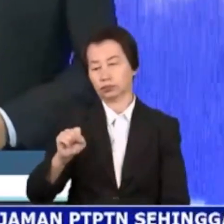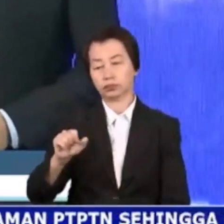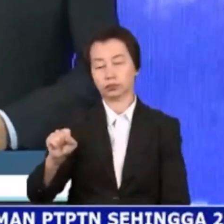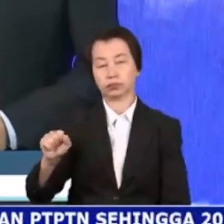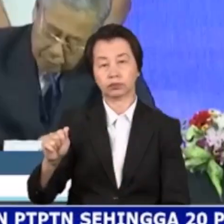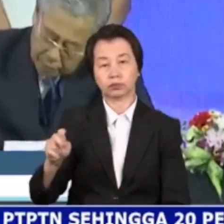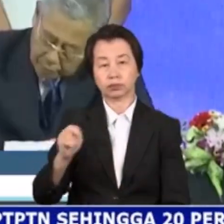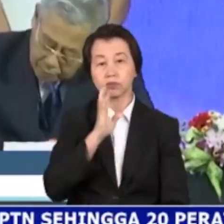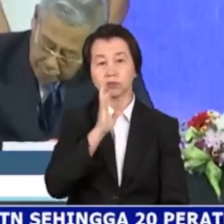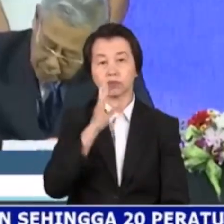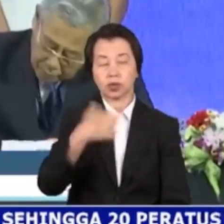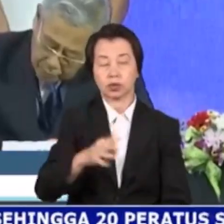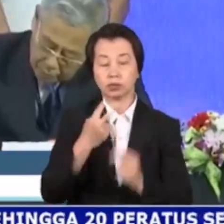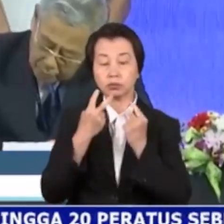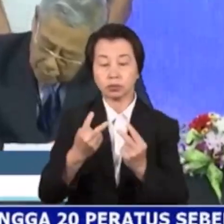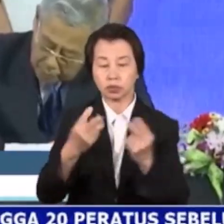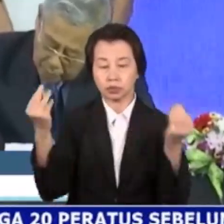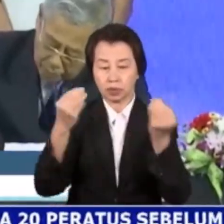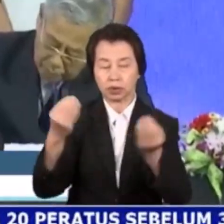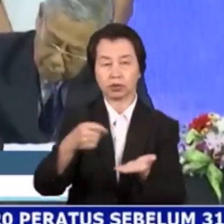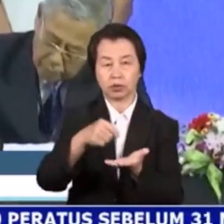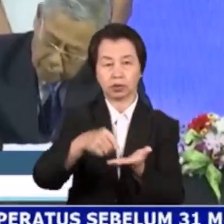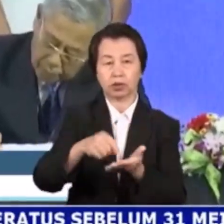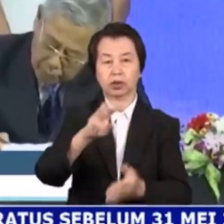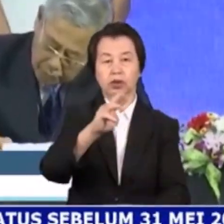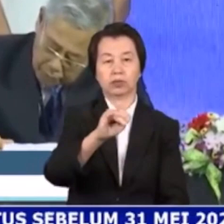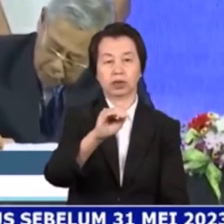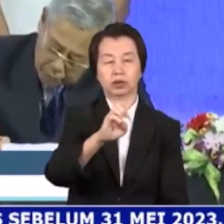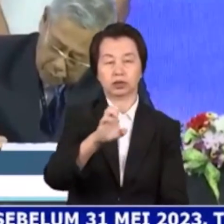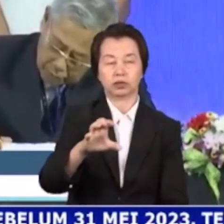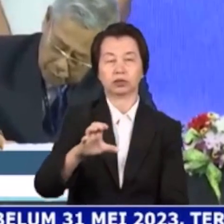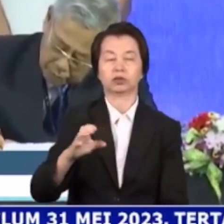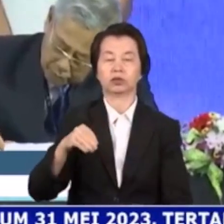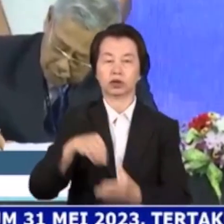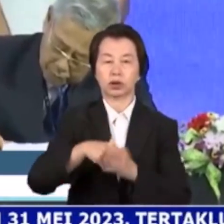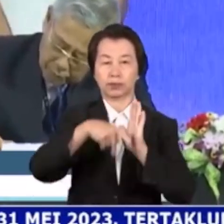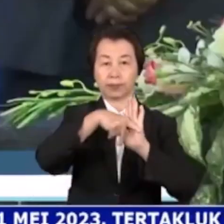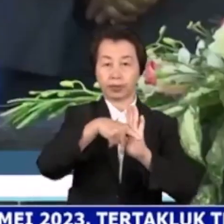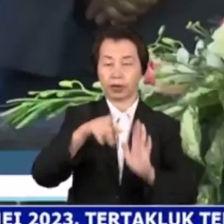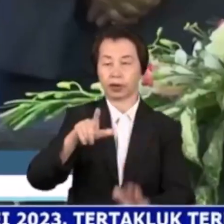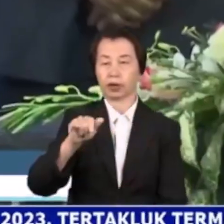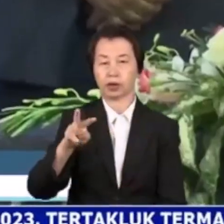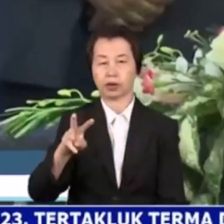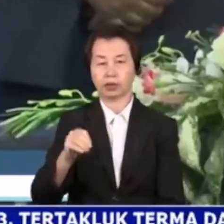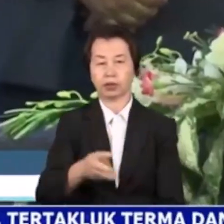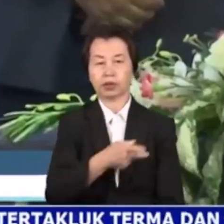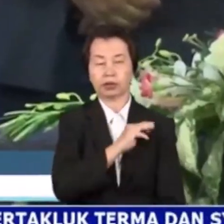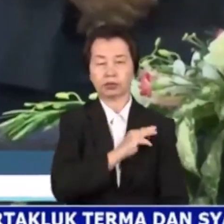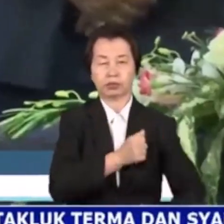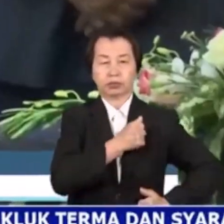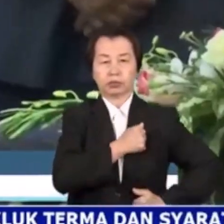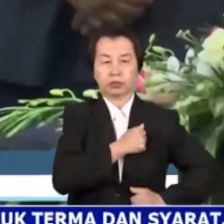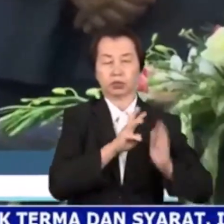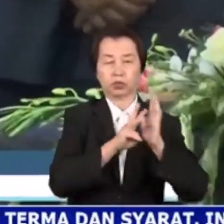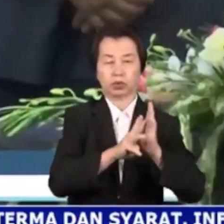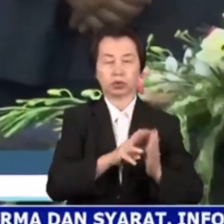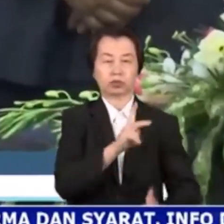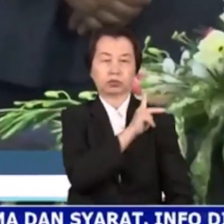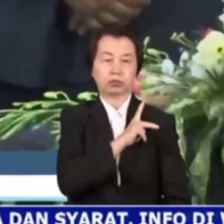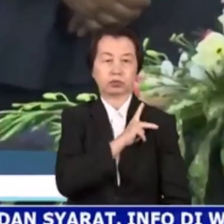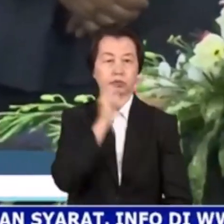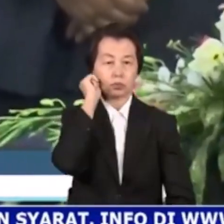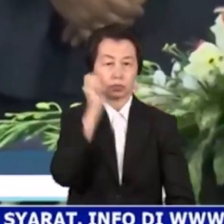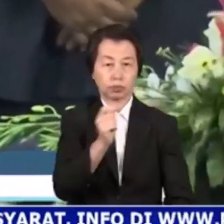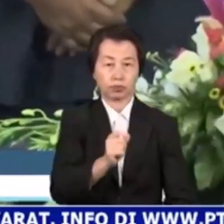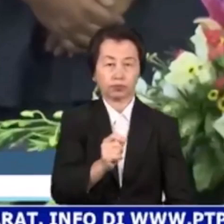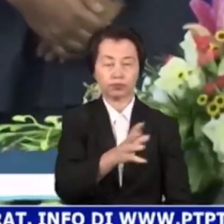selepas menyaksikan majlis perjanjian berkenaan di MIEC sempena 523. Kementerian Pertahanan diwakili Ketua Setiausahanya Datuk Seri Muiz Abdul